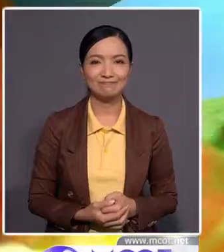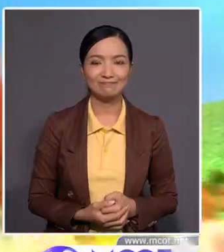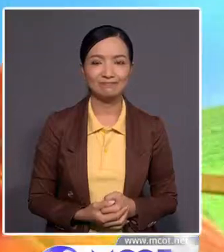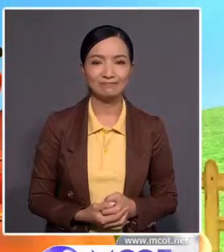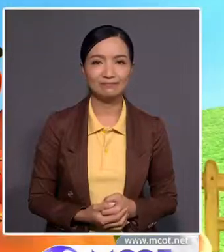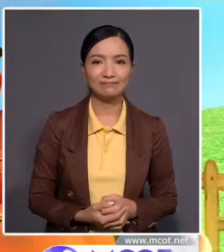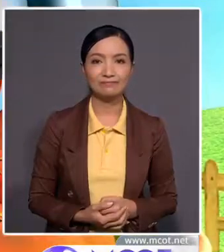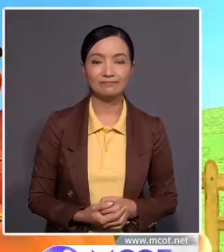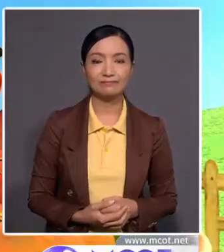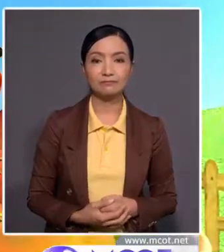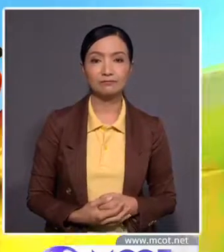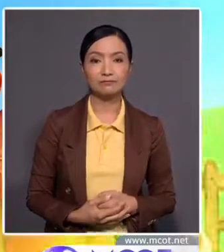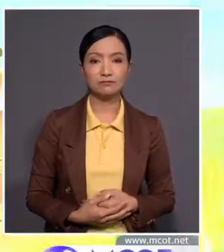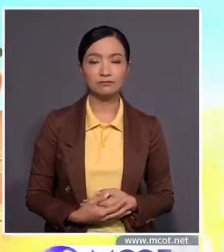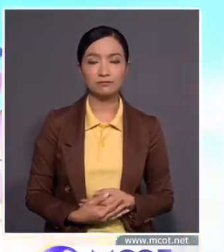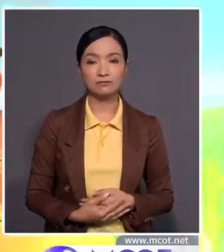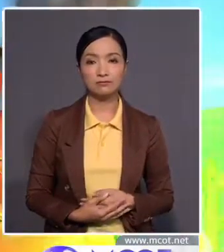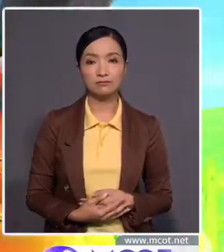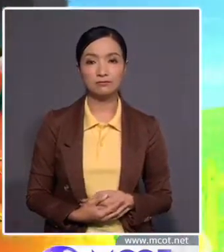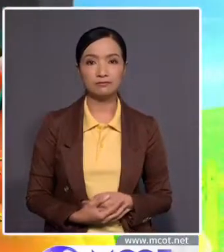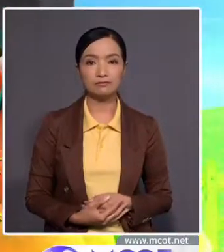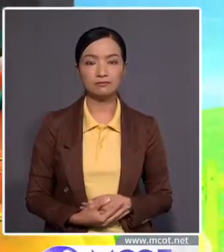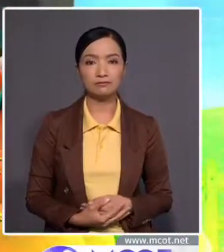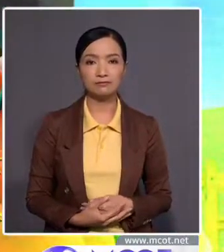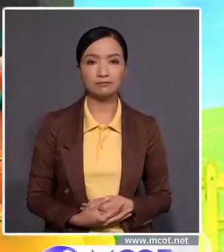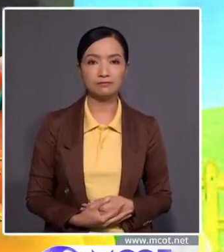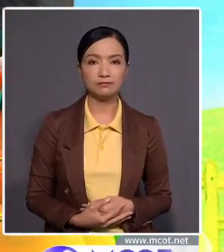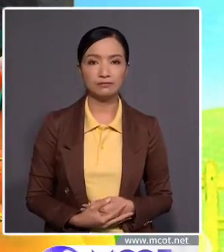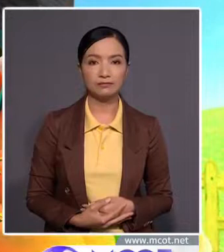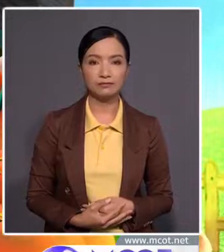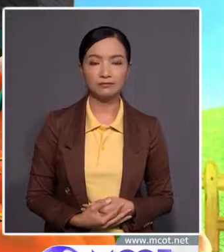สครับ คุณค่าประชาชนไทยคือหน้าที่คือหัวใจ